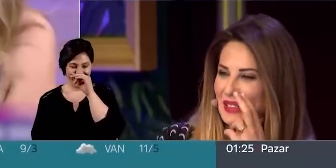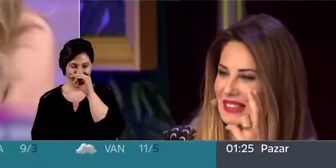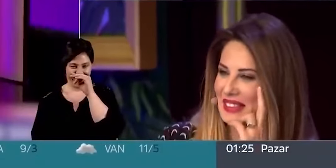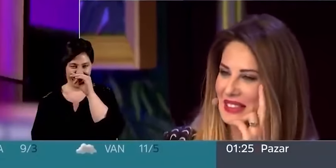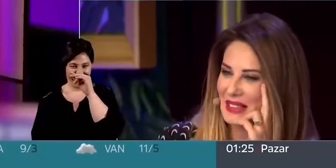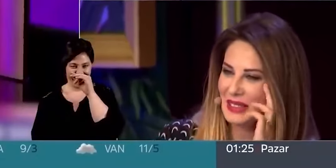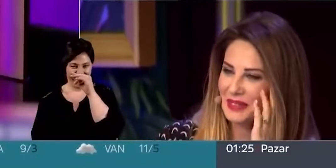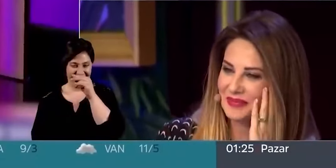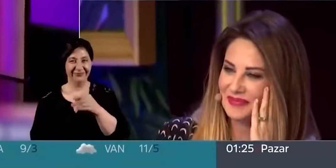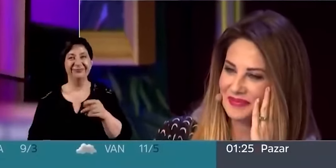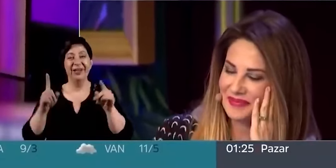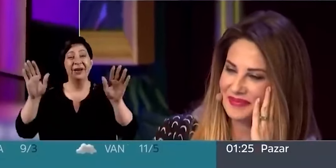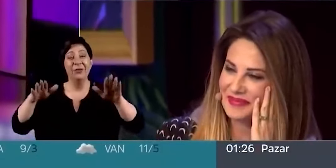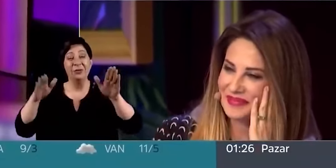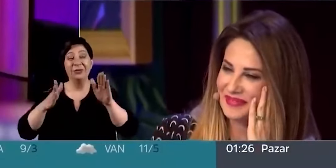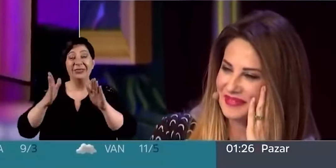bir şey havalandı ama.